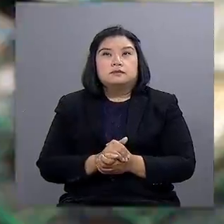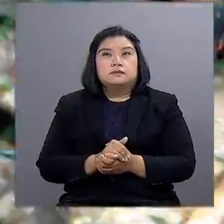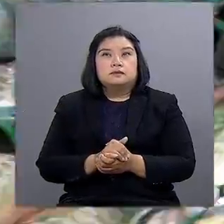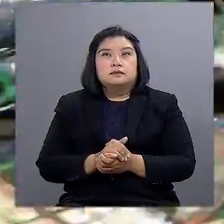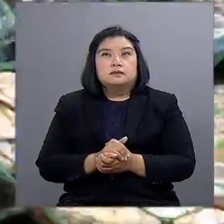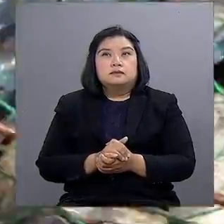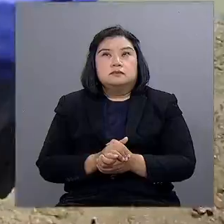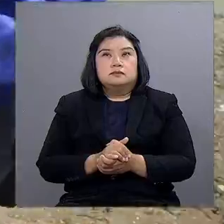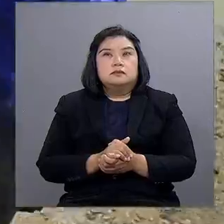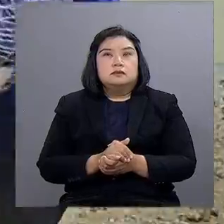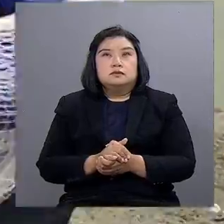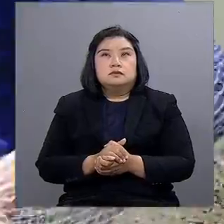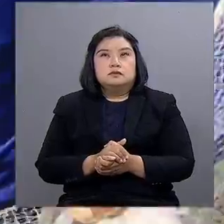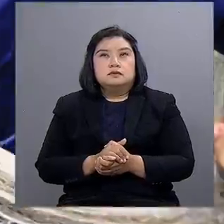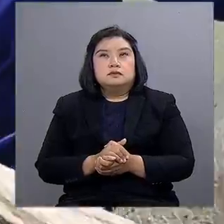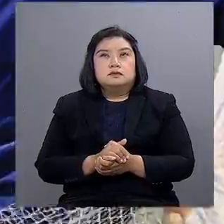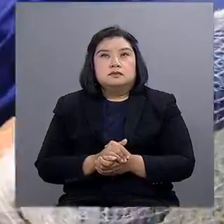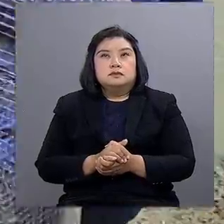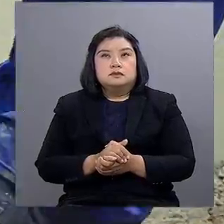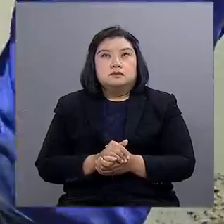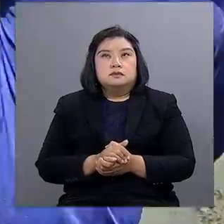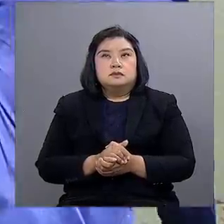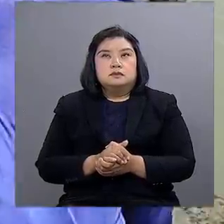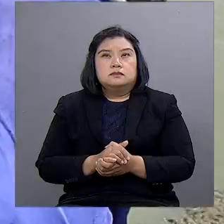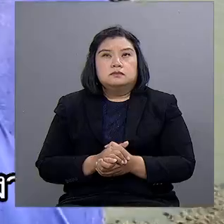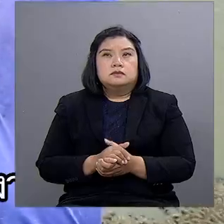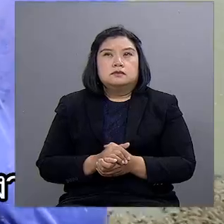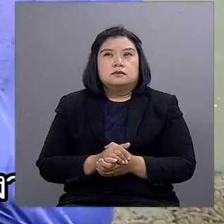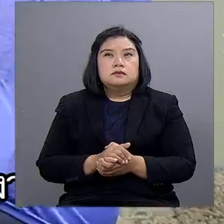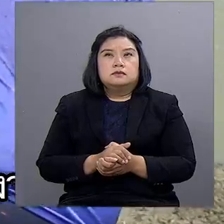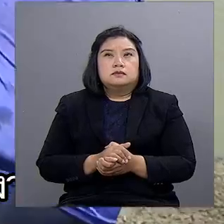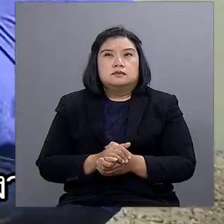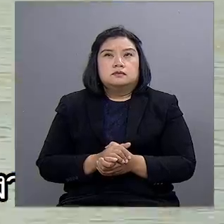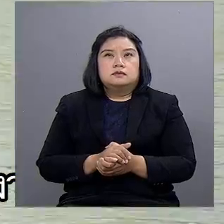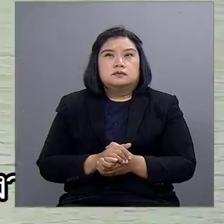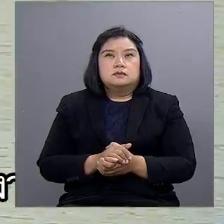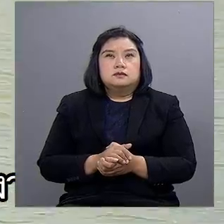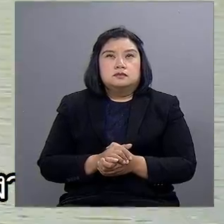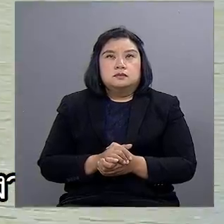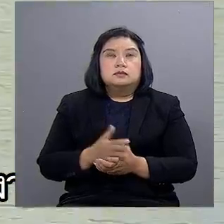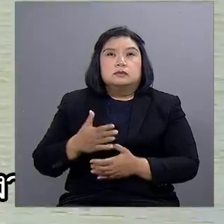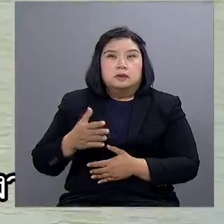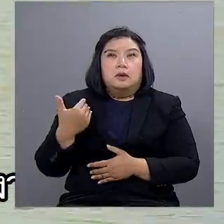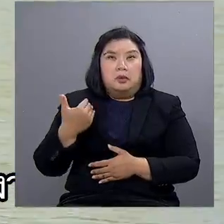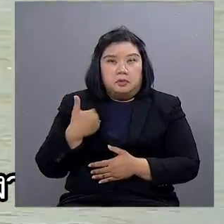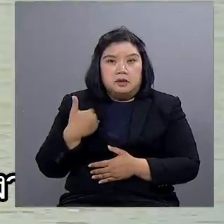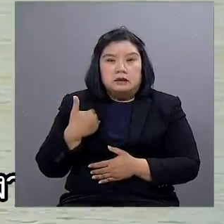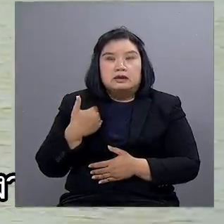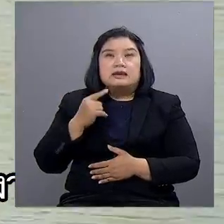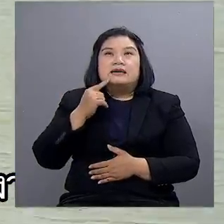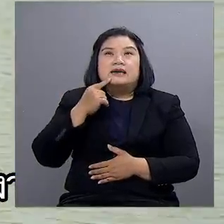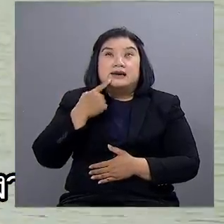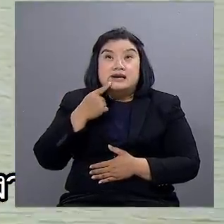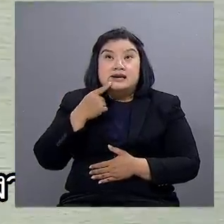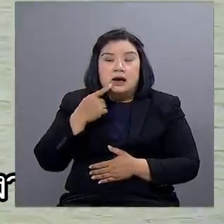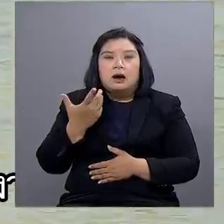อย ได้ดูพื้นที่นี่แหละทำนาเกลือกาพอเลิกนามันก็ไปหางานเสริมเข้าโรงงาน